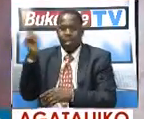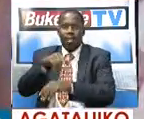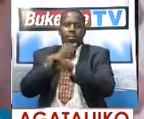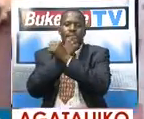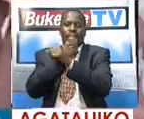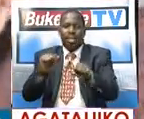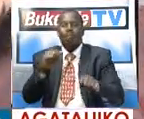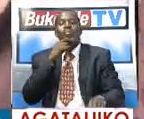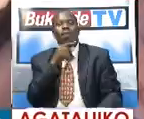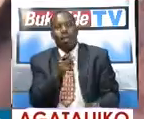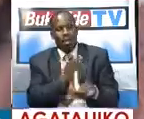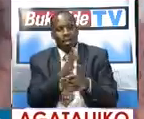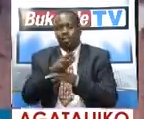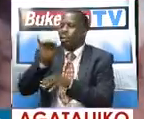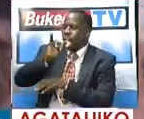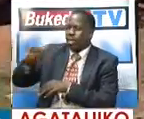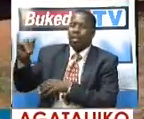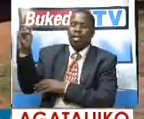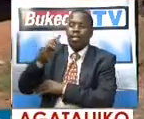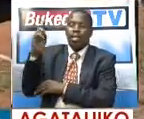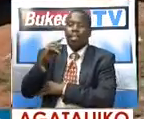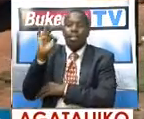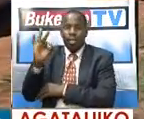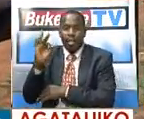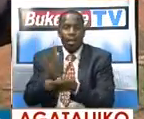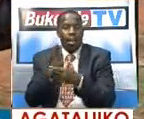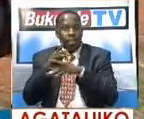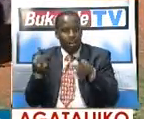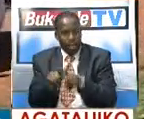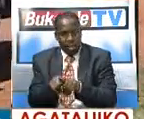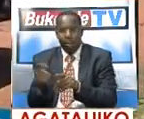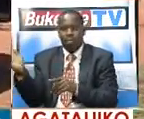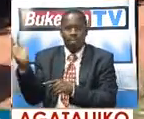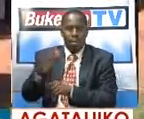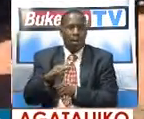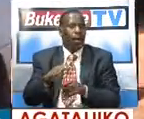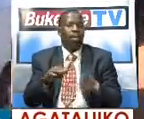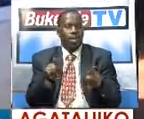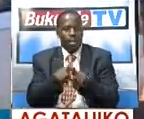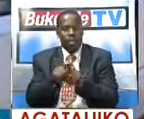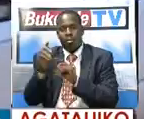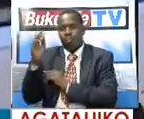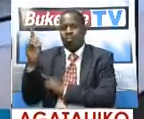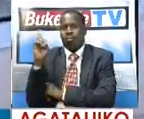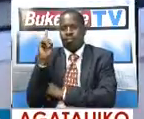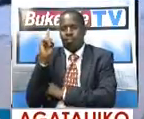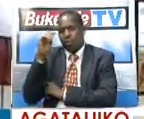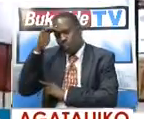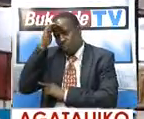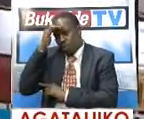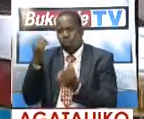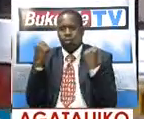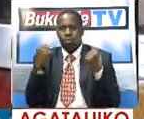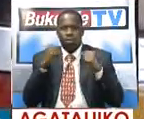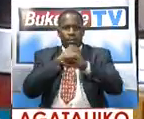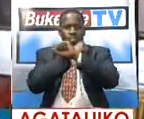yaayo gy'abadde amaze ennaku 3 muzina amaze okumutema olubale mu kyenyi akomezeddwamu okumya obusidwa wa poliisi n'abasamizi alebazze okunoonya amagini agambibwa